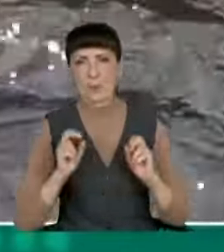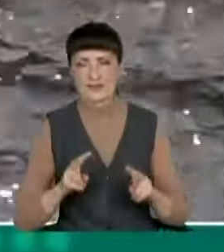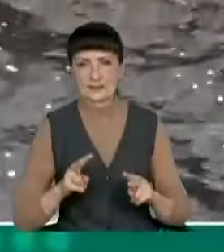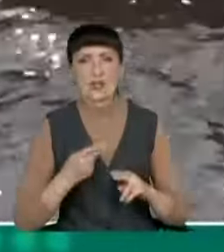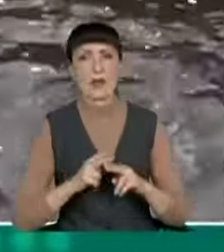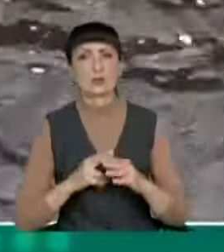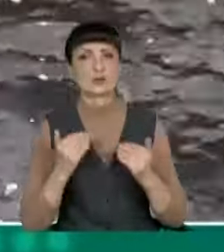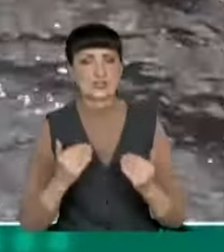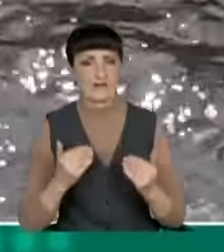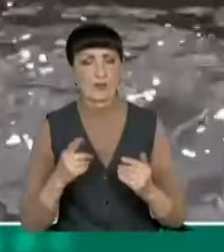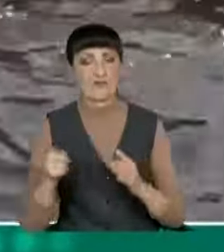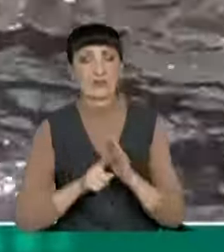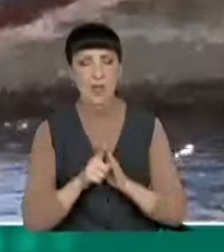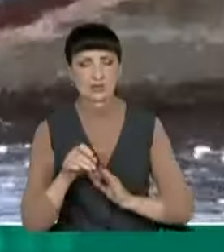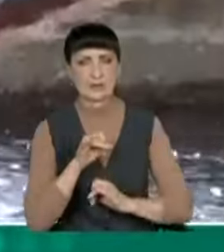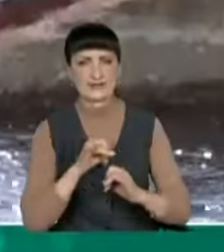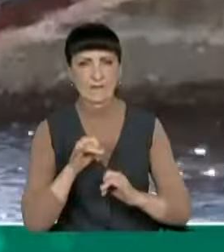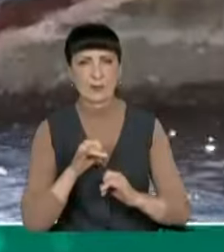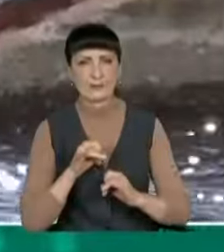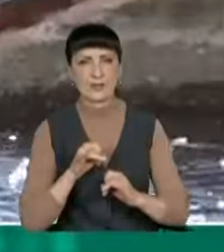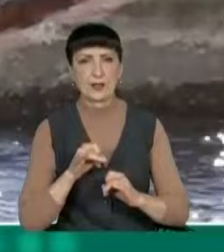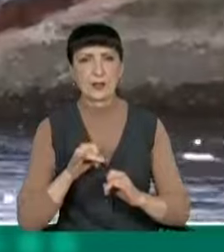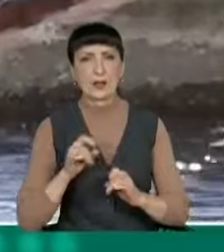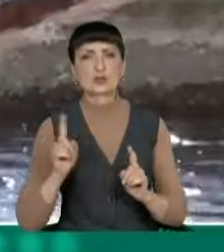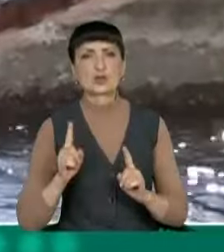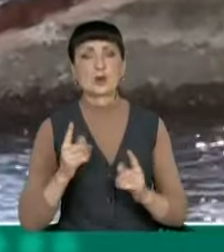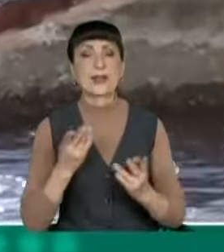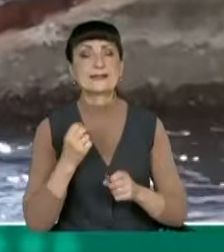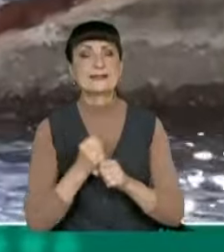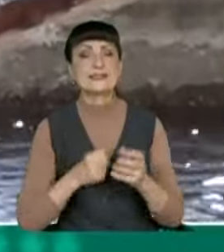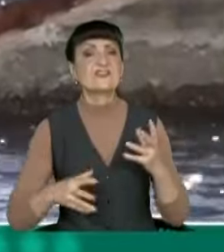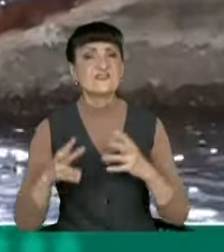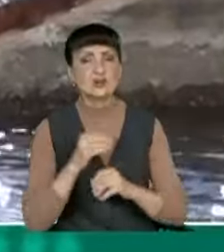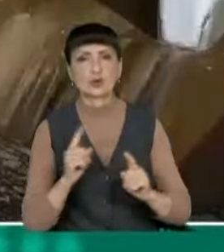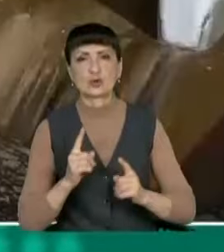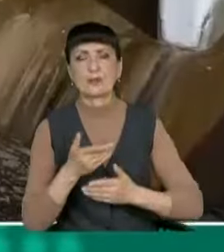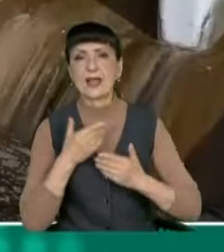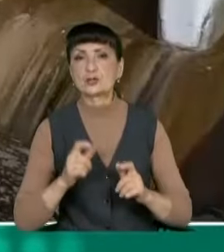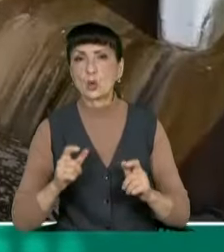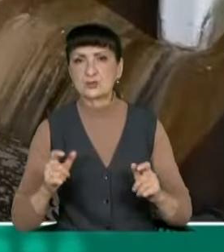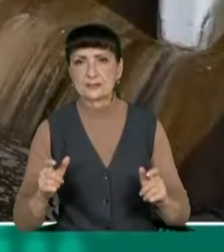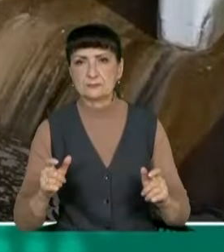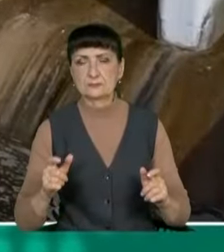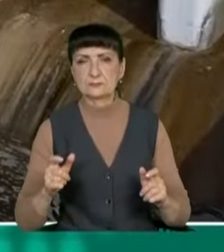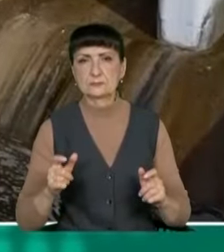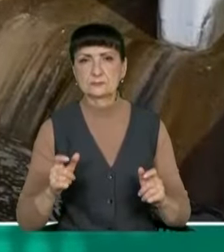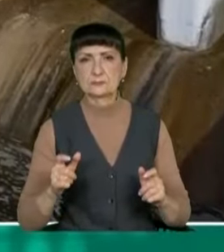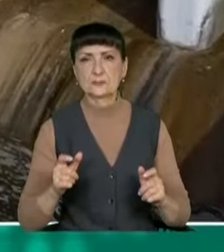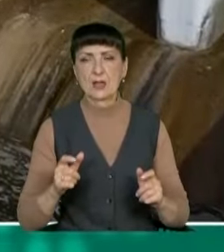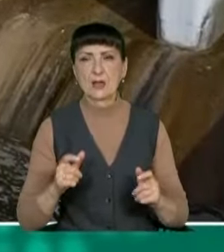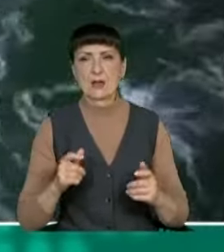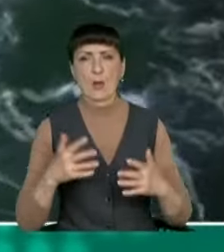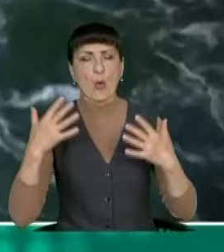которой сегодня вы начали разговор. То, что надо делать все, чтобы наши люди не